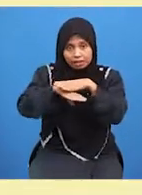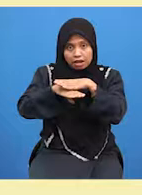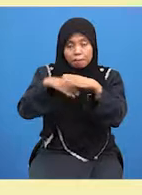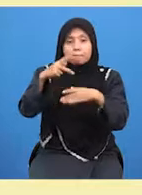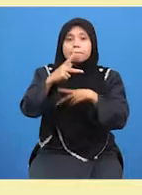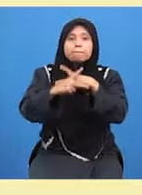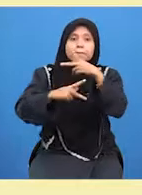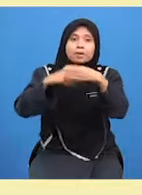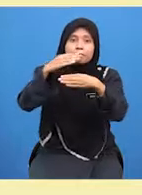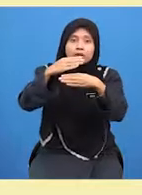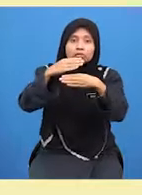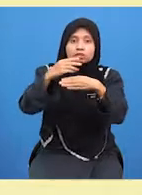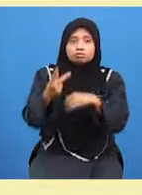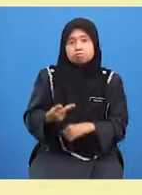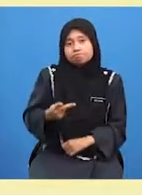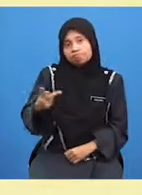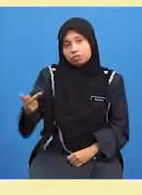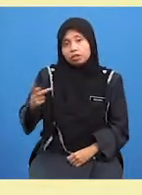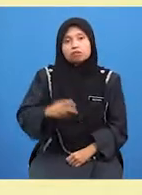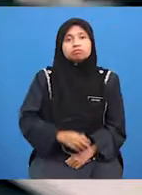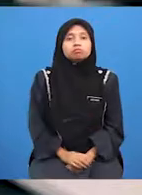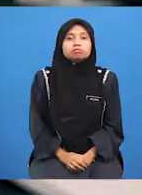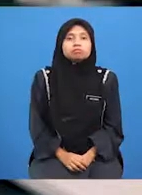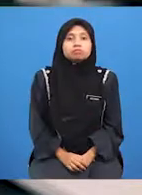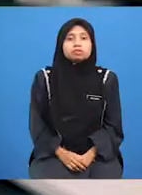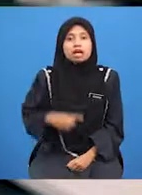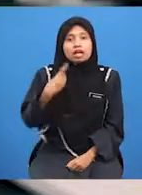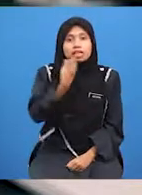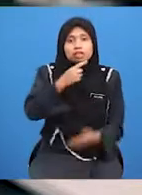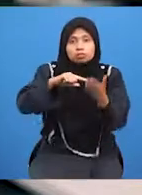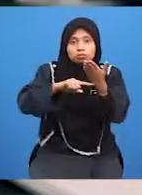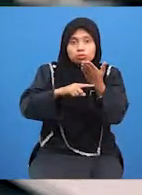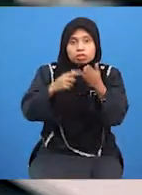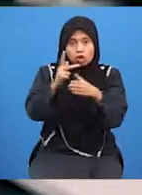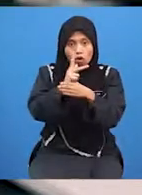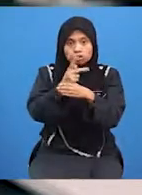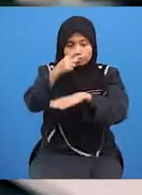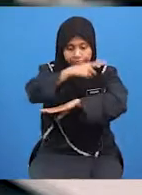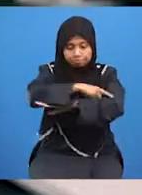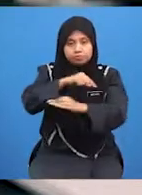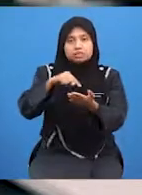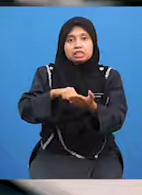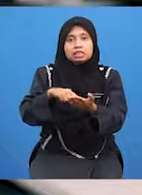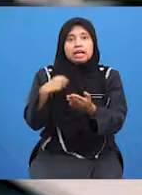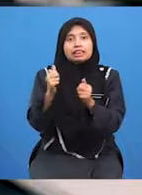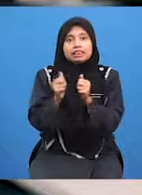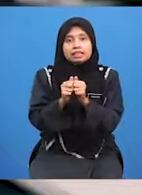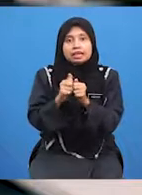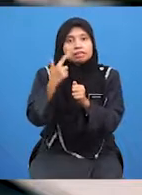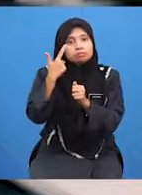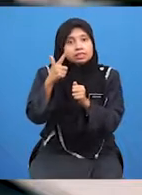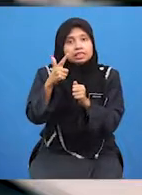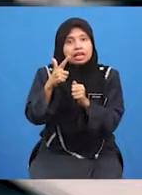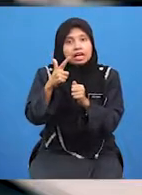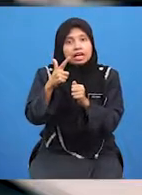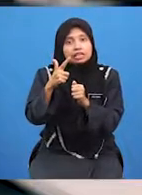sesuai dalam penghasilan produk. Kita mulakan perkongsian hari ini dengan melihat